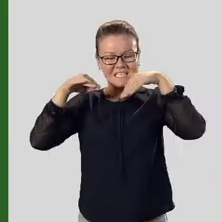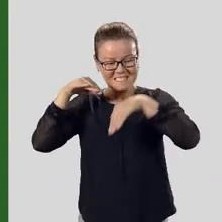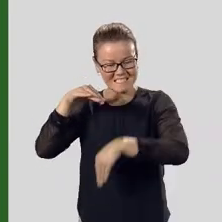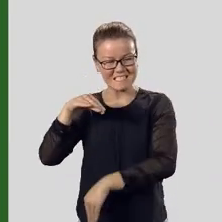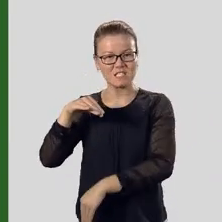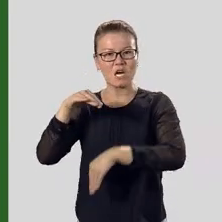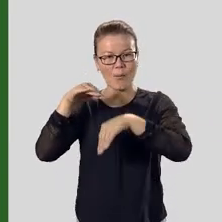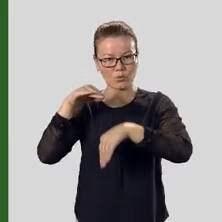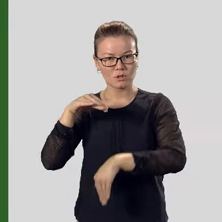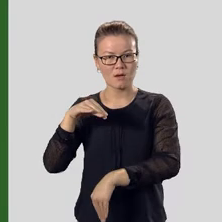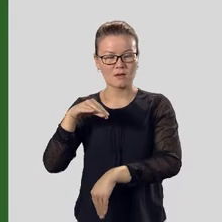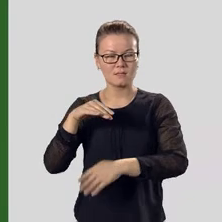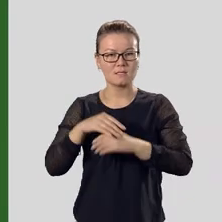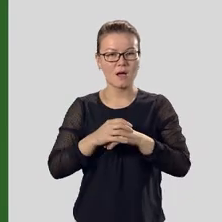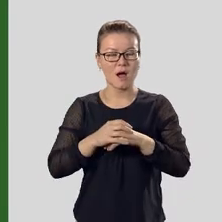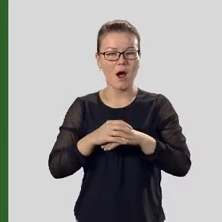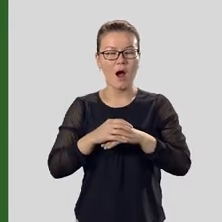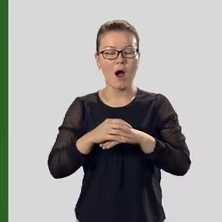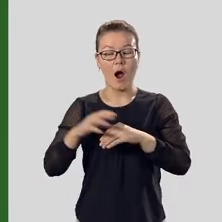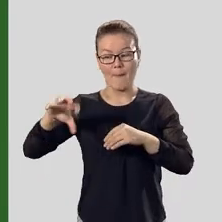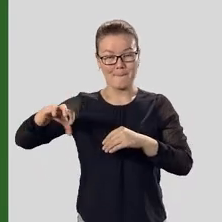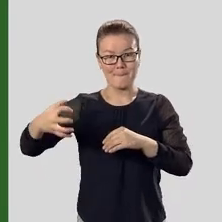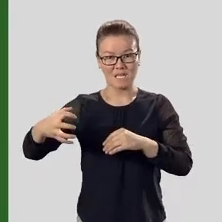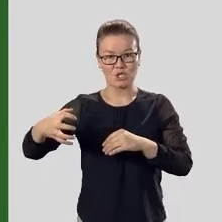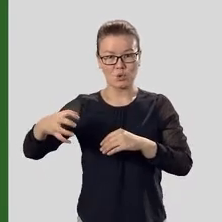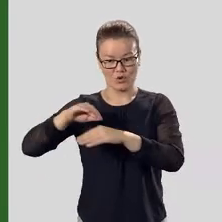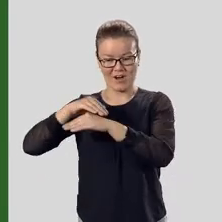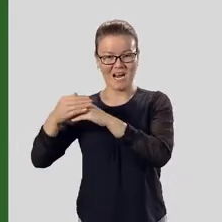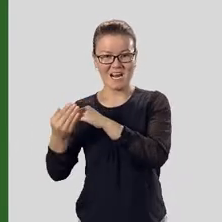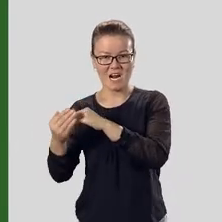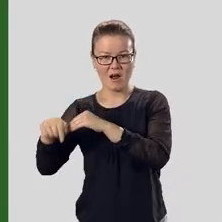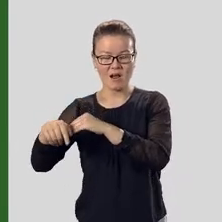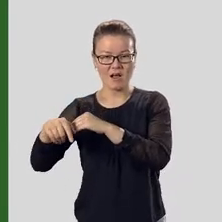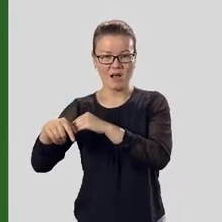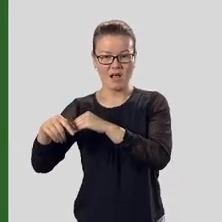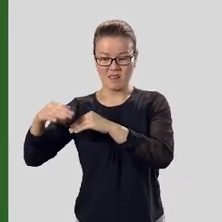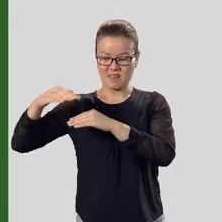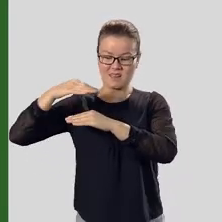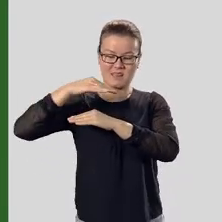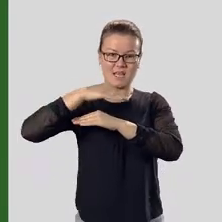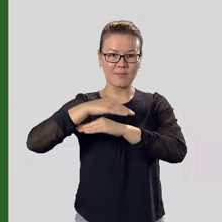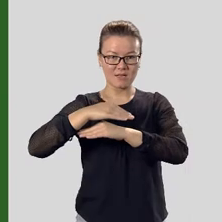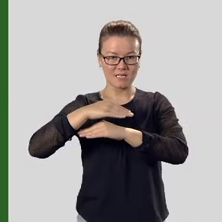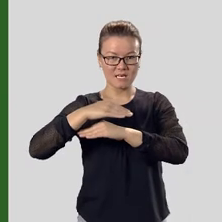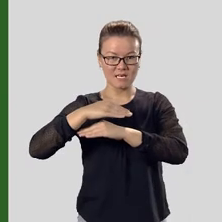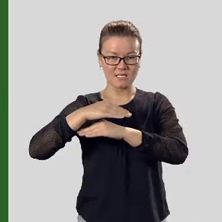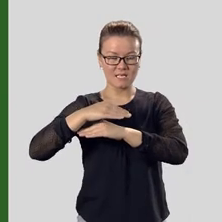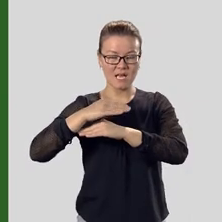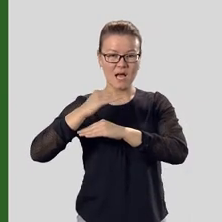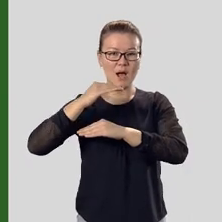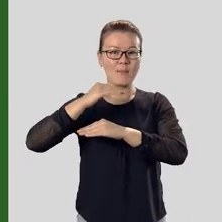и ниже. Материковая же земная кора, наползая на нее, приподнимается